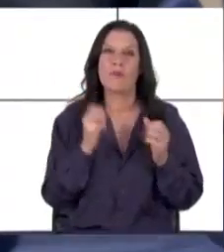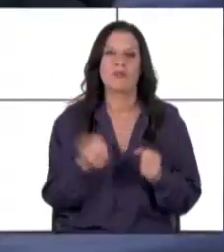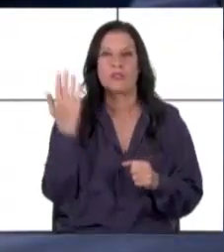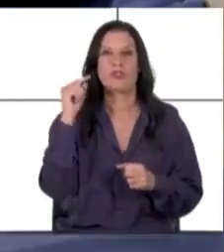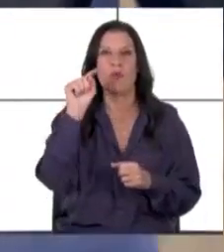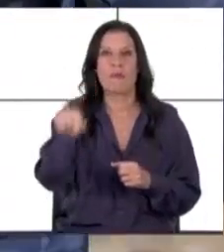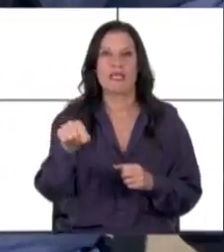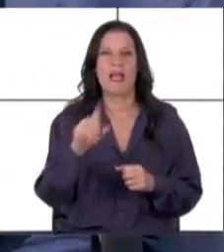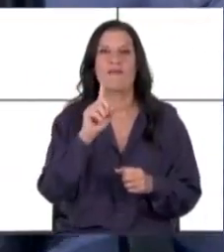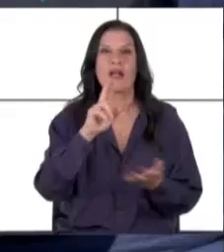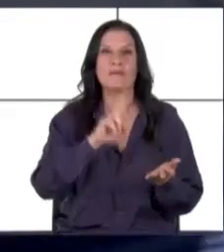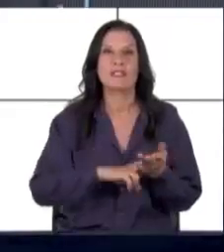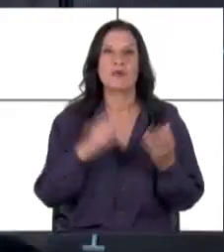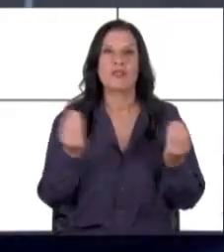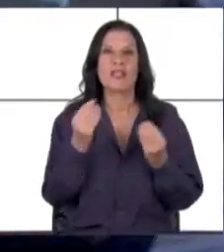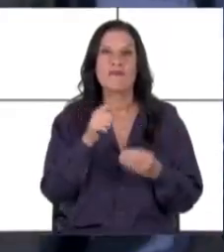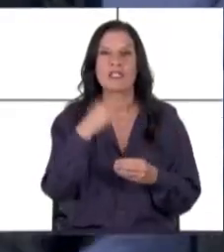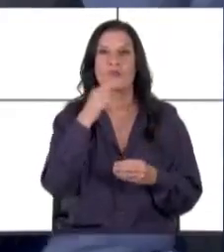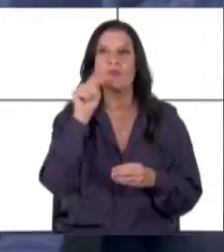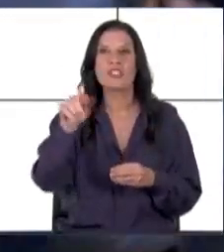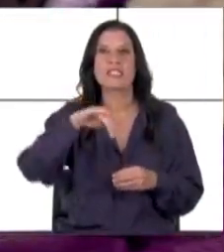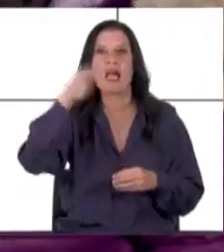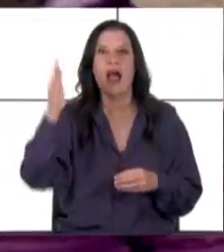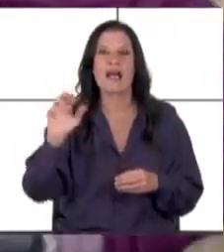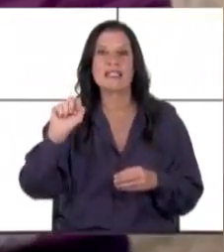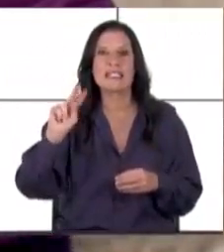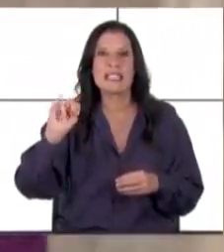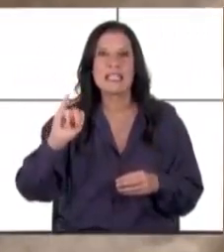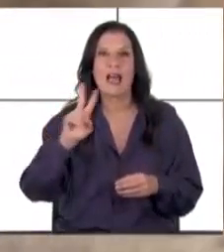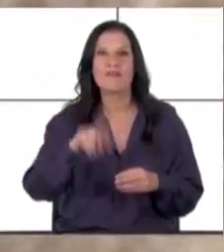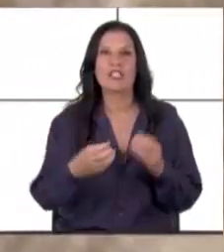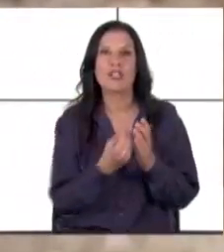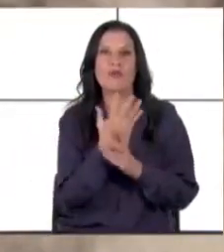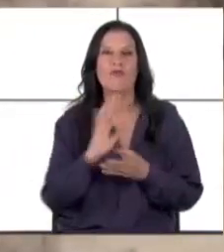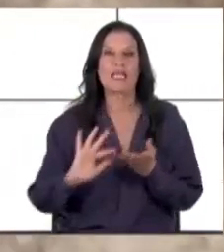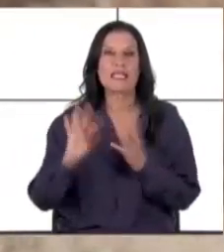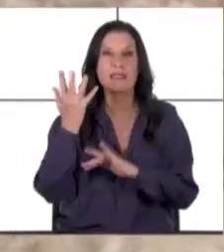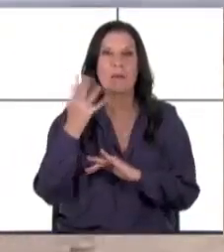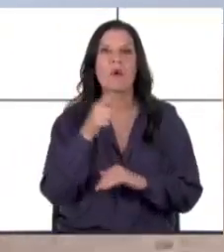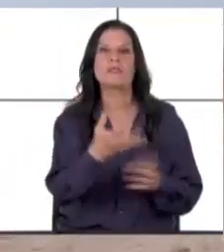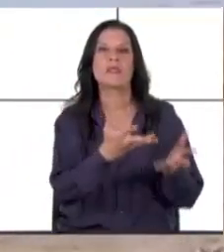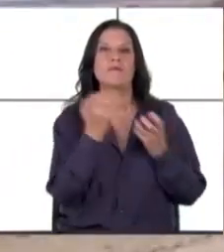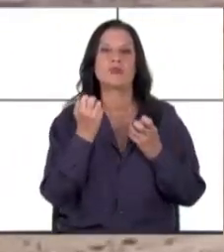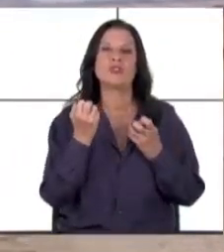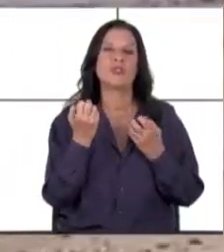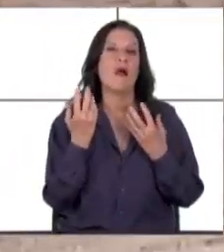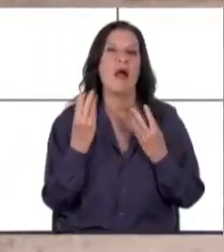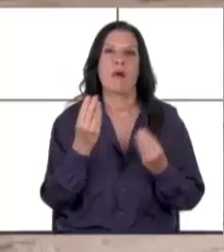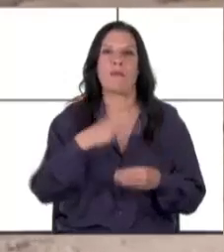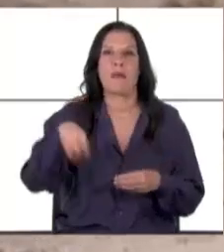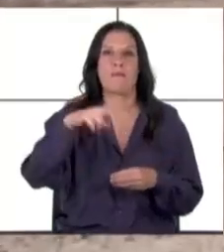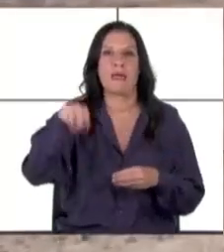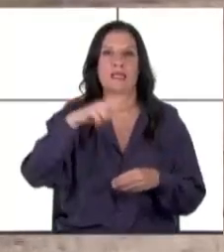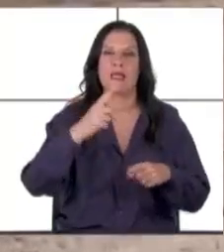בזכות הדבר הזה שזה הר סיני ותופעת הסנה הבוער, אז זה מושך מאות מטיילים מדי שנה. זו תיאוריה